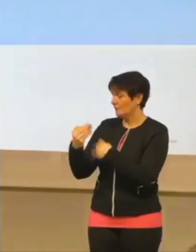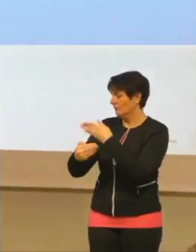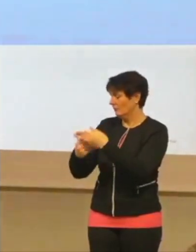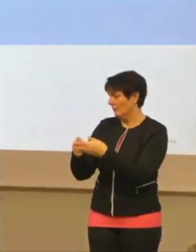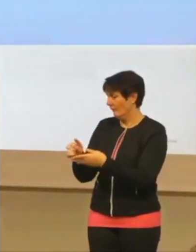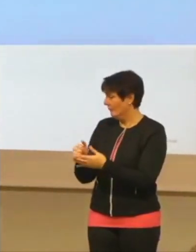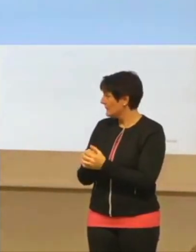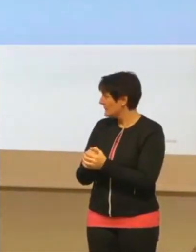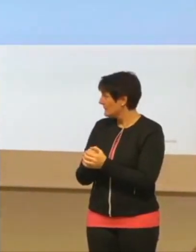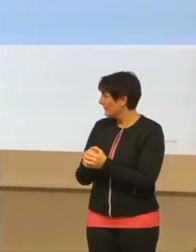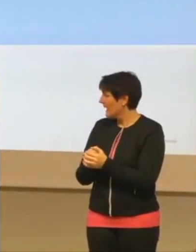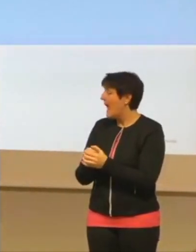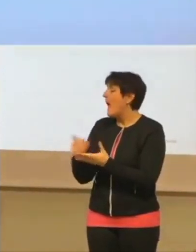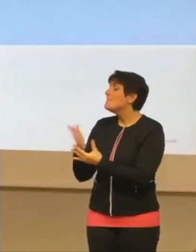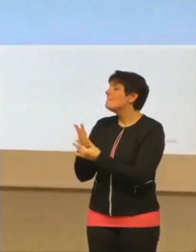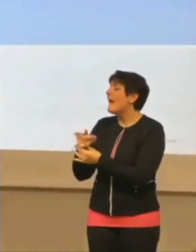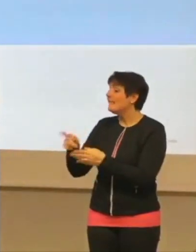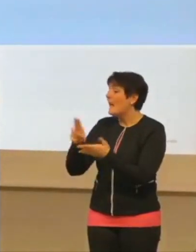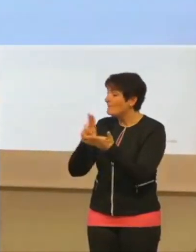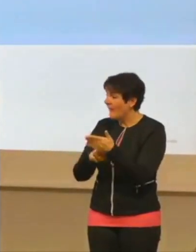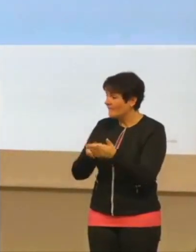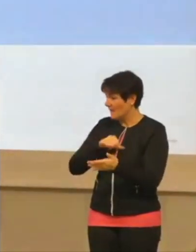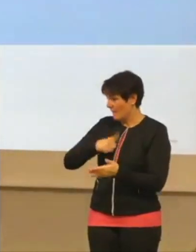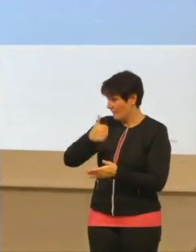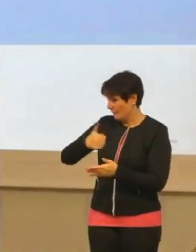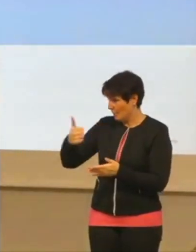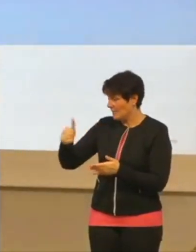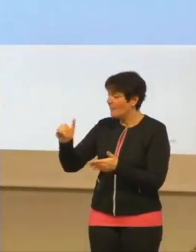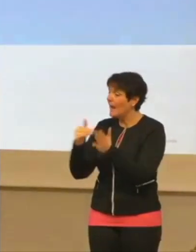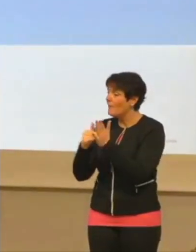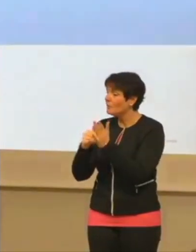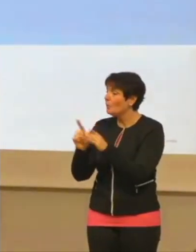ukrepu. Med pravicami posameznika